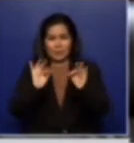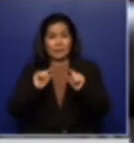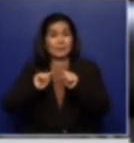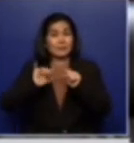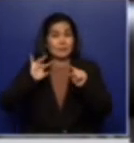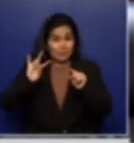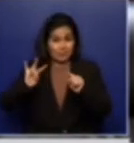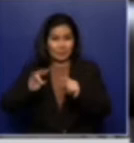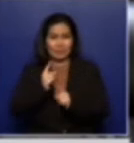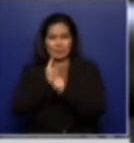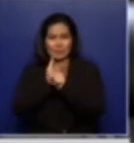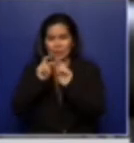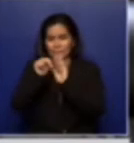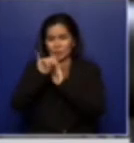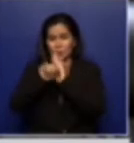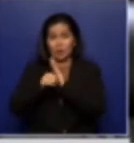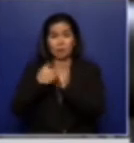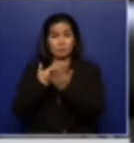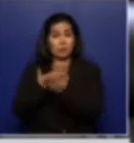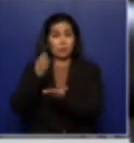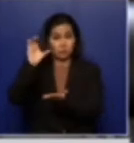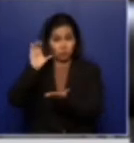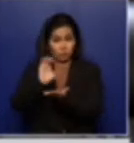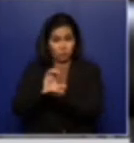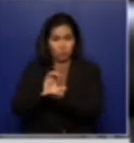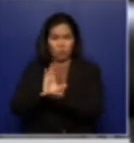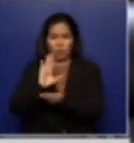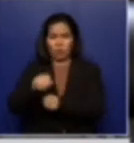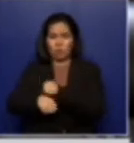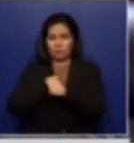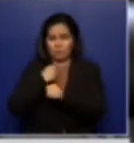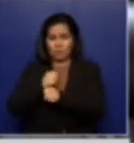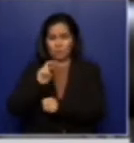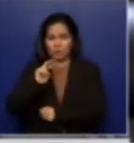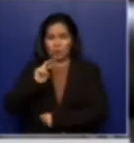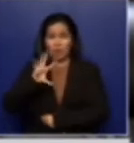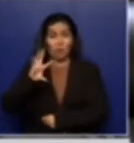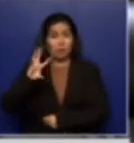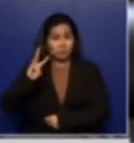บายร่างพระราชบัญญัติงบประมาณรายจ่ายประจำปี